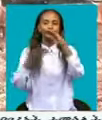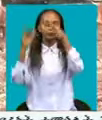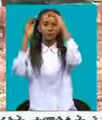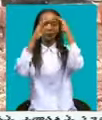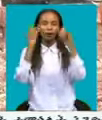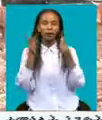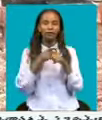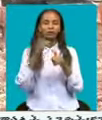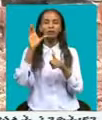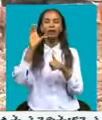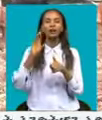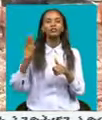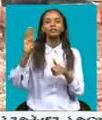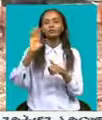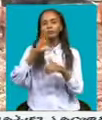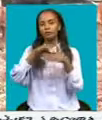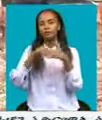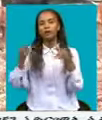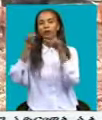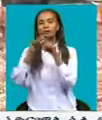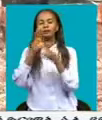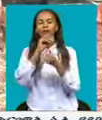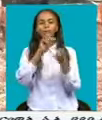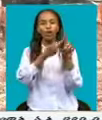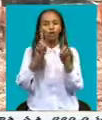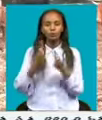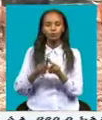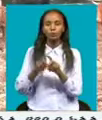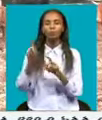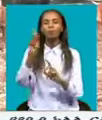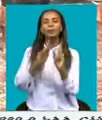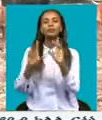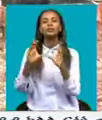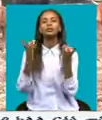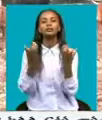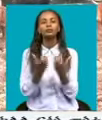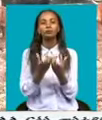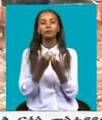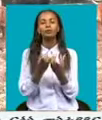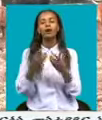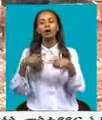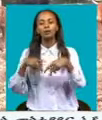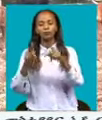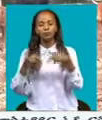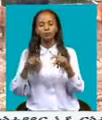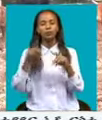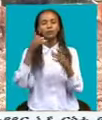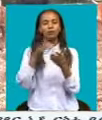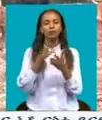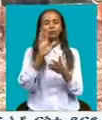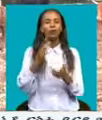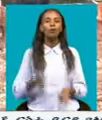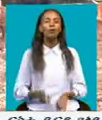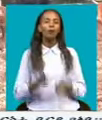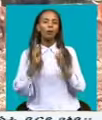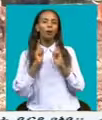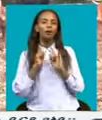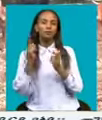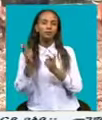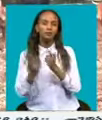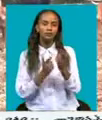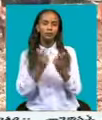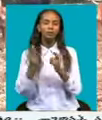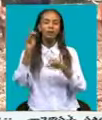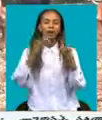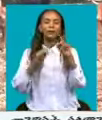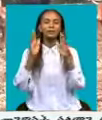አንዱ በካሽና በአይነት ከተለያዩ ማህበረሰብ ክፍሎች ከአርሶ አደር፣ ከከተማው ነዋሪ፣ ከንግዱ